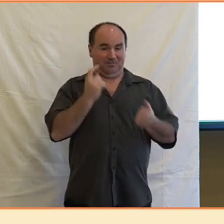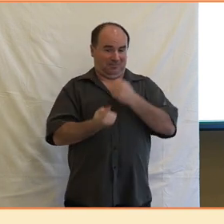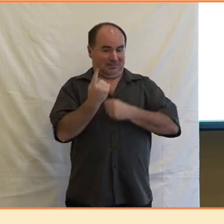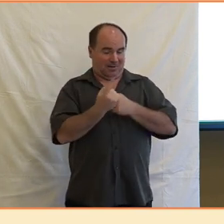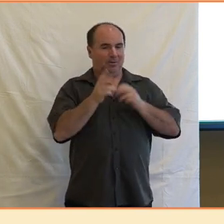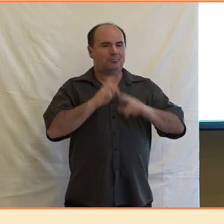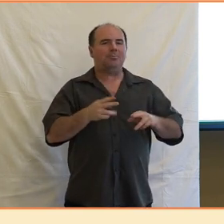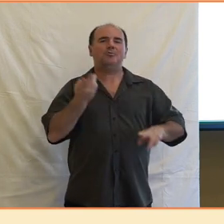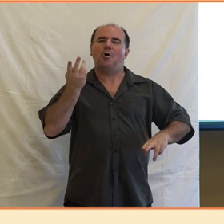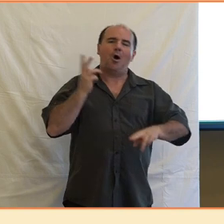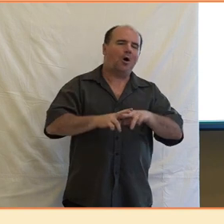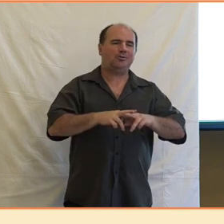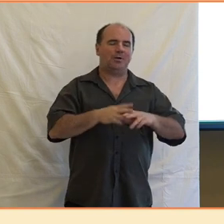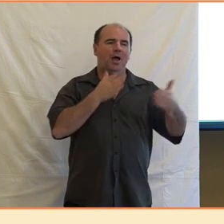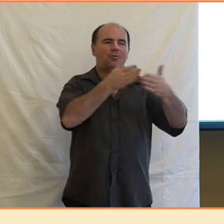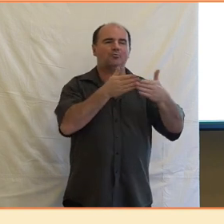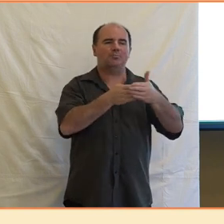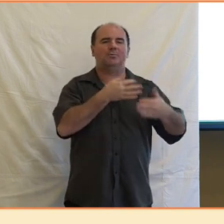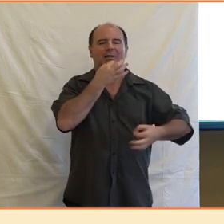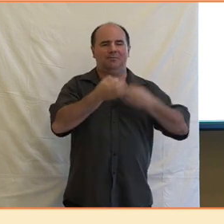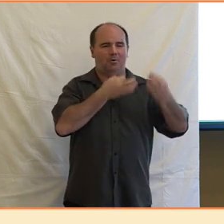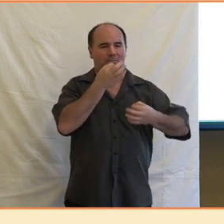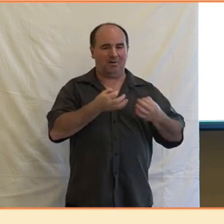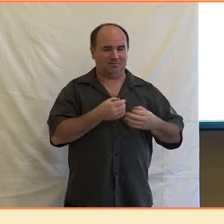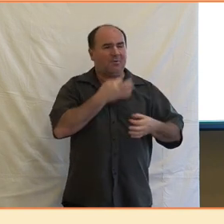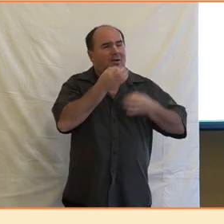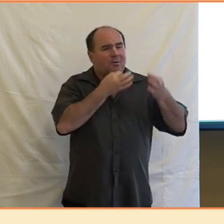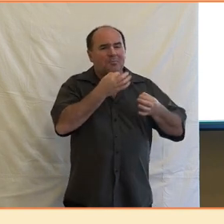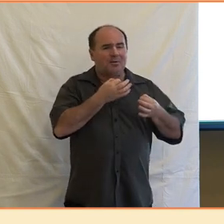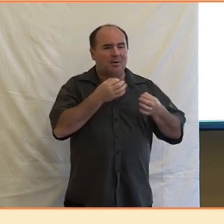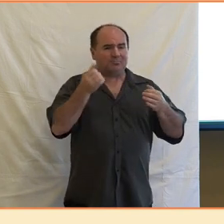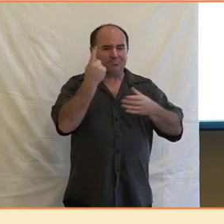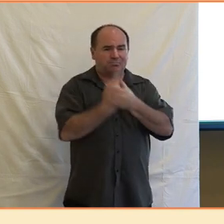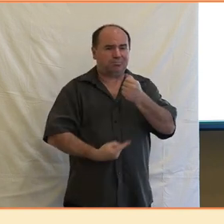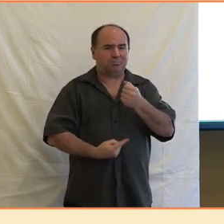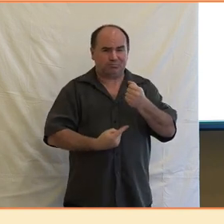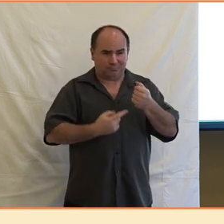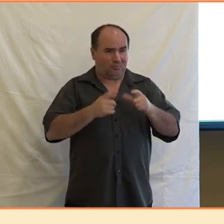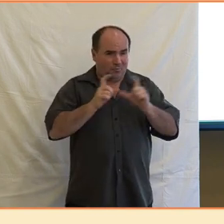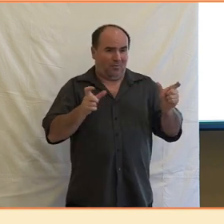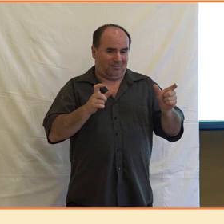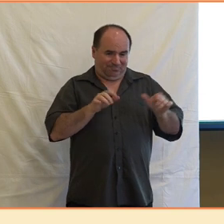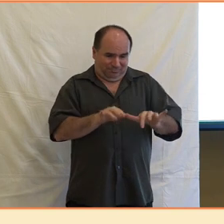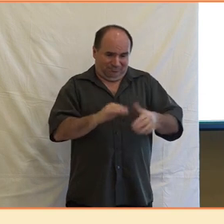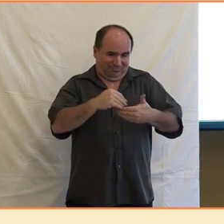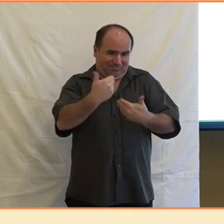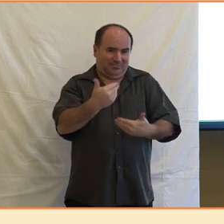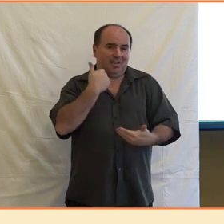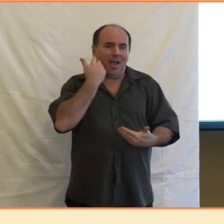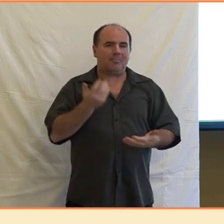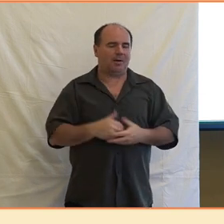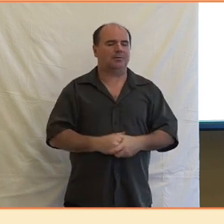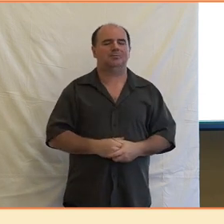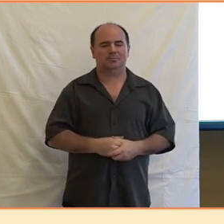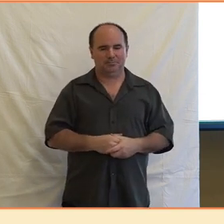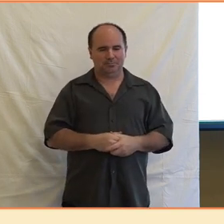dostupnost informací. To jsme se tam třeba setkávali často s tím, že lidé mají zkušenosti, že přijdou na